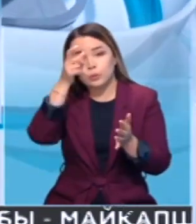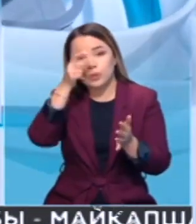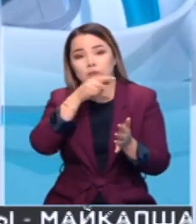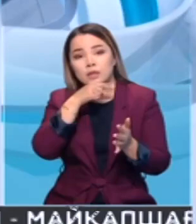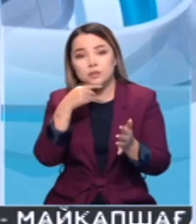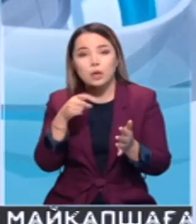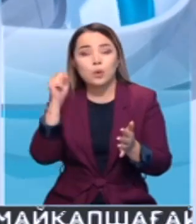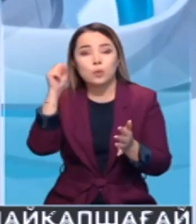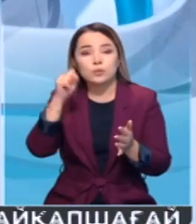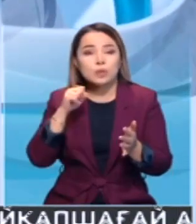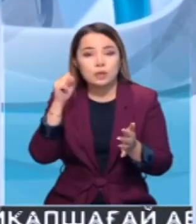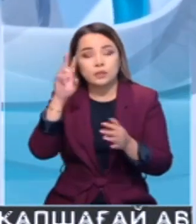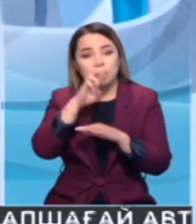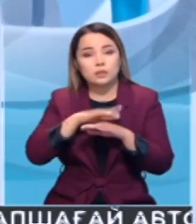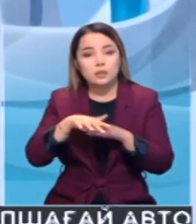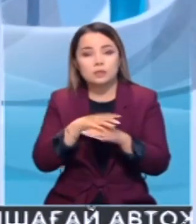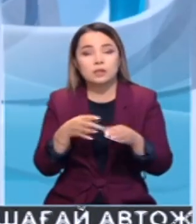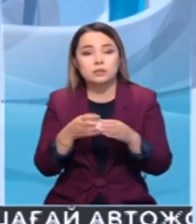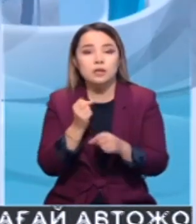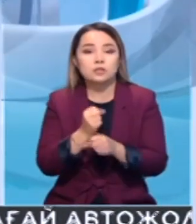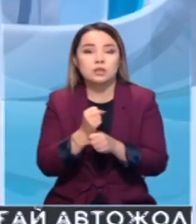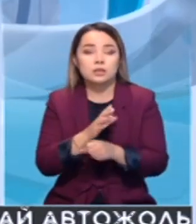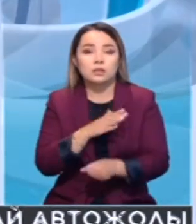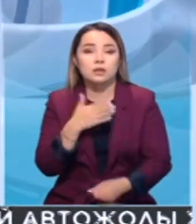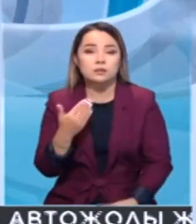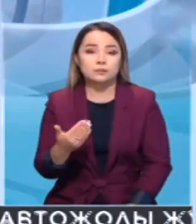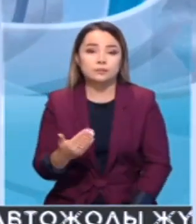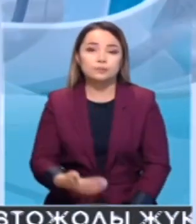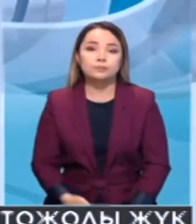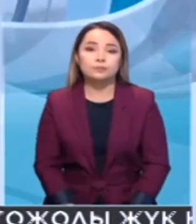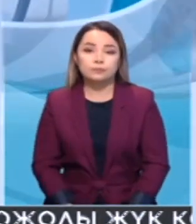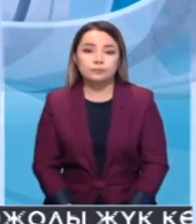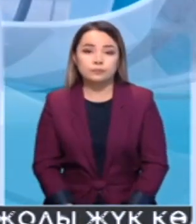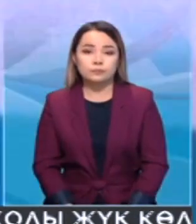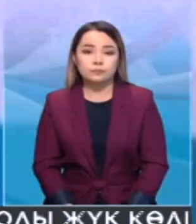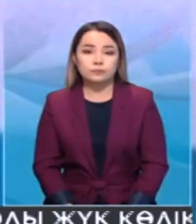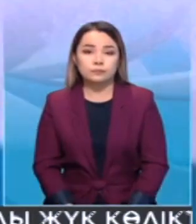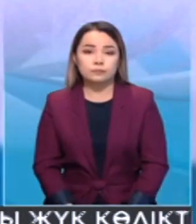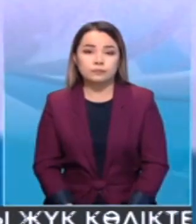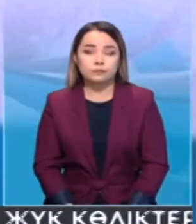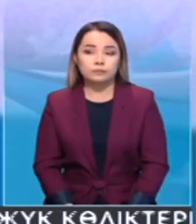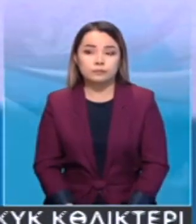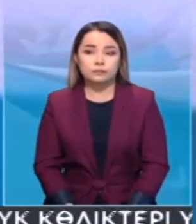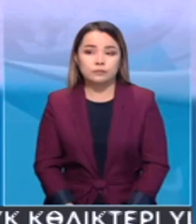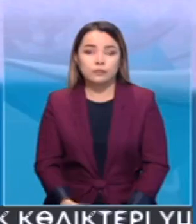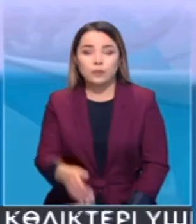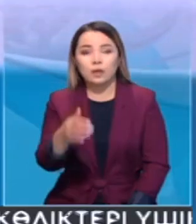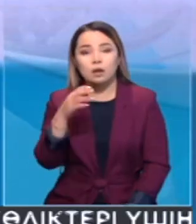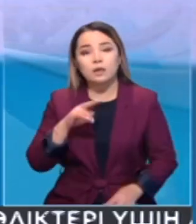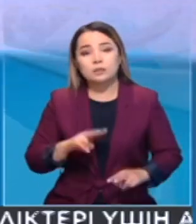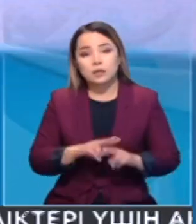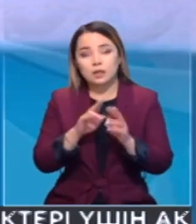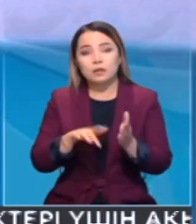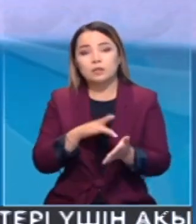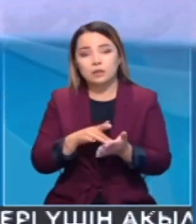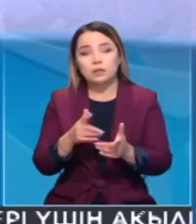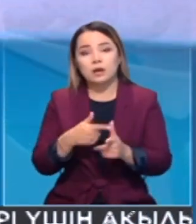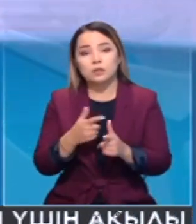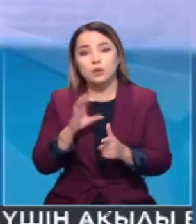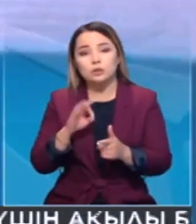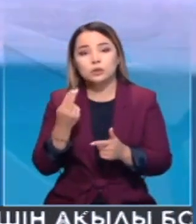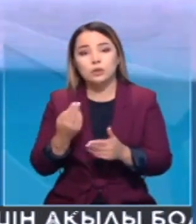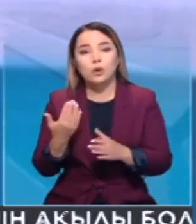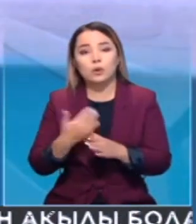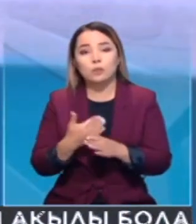Ресей, Өзбекстан елдерінде жасалған. Астанада атаулы әлеуметтік көмек